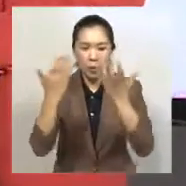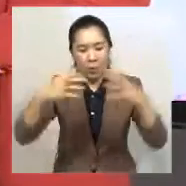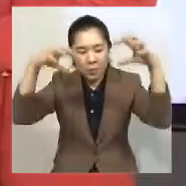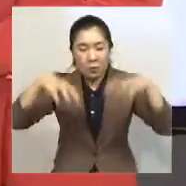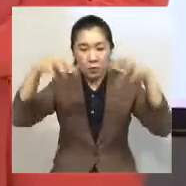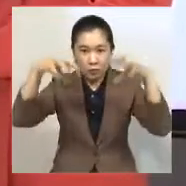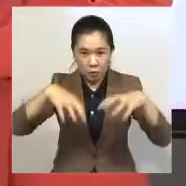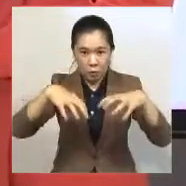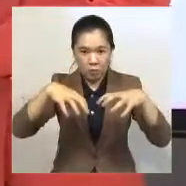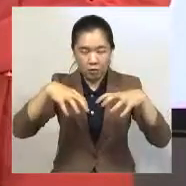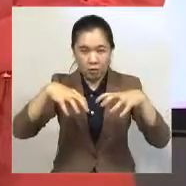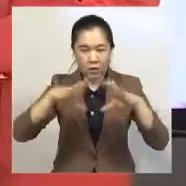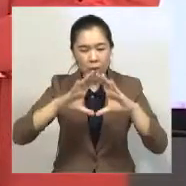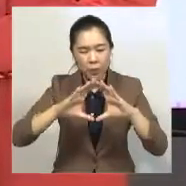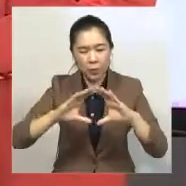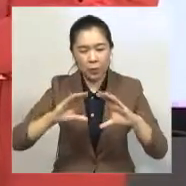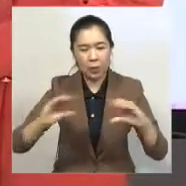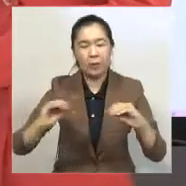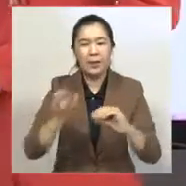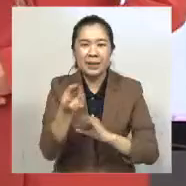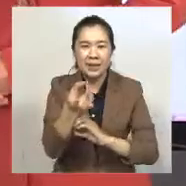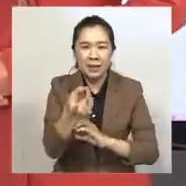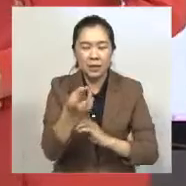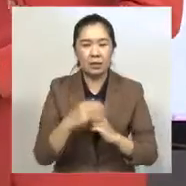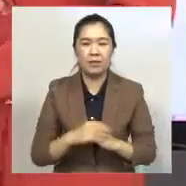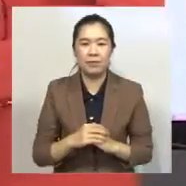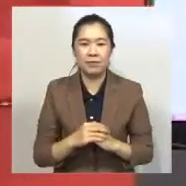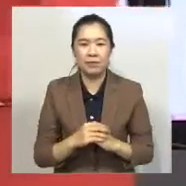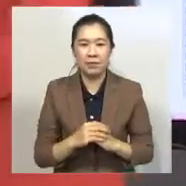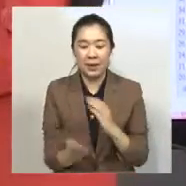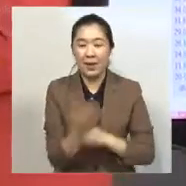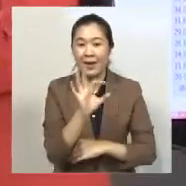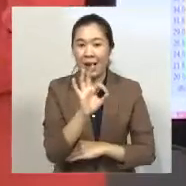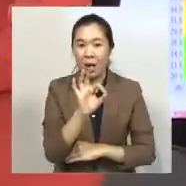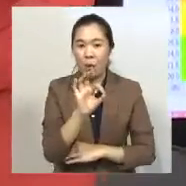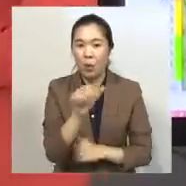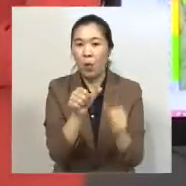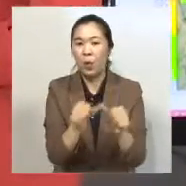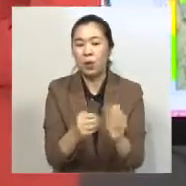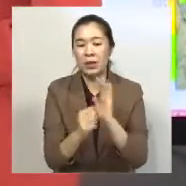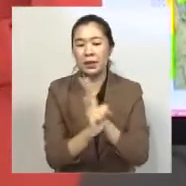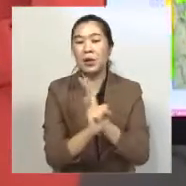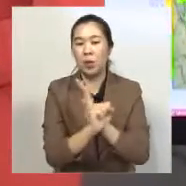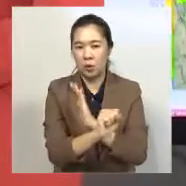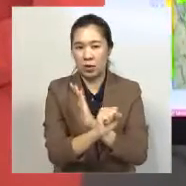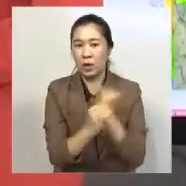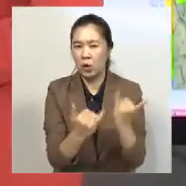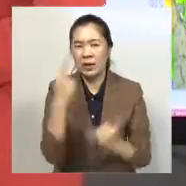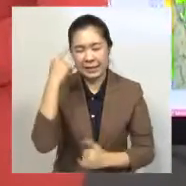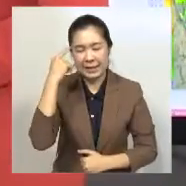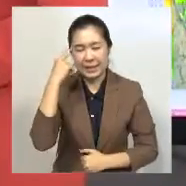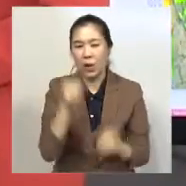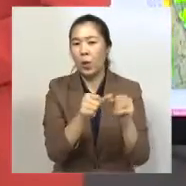เยอะแยะแล้วเนี่ยอ่อนกำลังลงนิดนึงน ะ แต่ว่าตอน 9:00 นี้ยังอยู่ที่สกลนครแล้วก็ขณะนี้ก็คิดว่ายังอยู่ที่สกลนคร